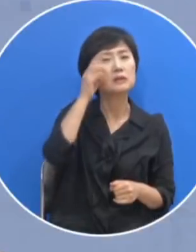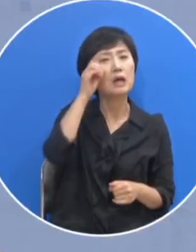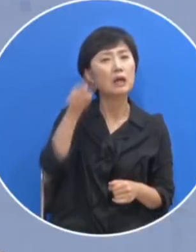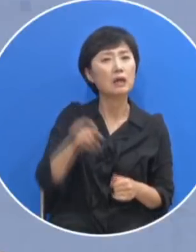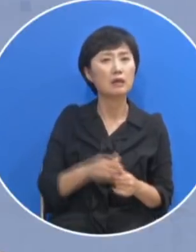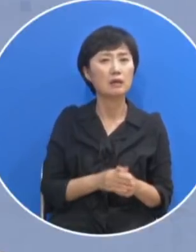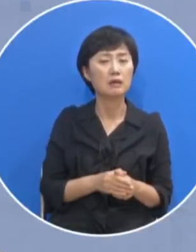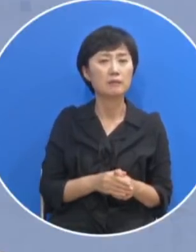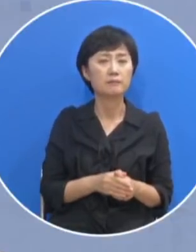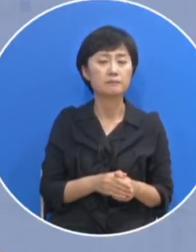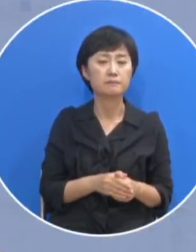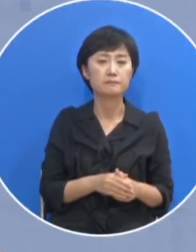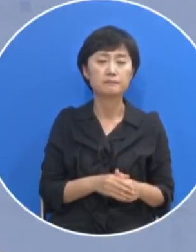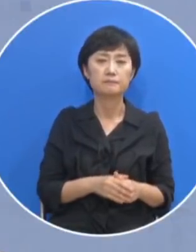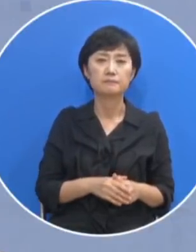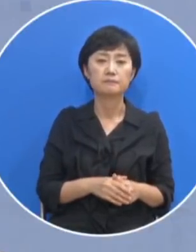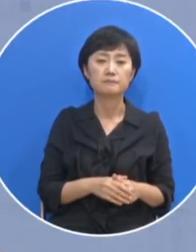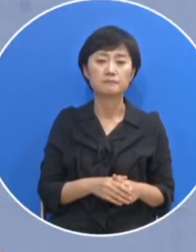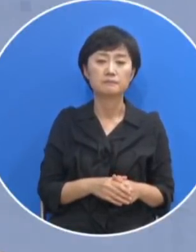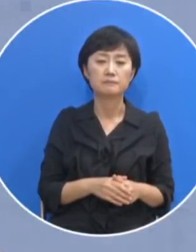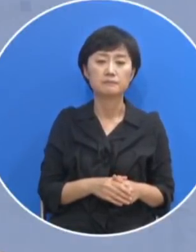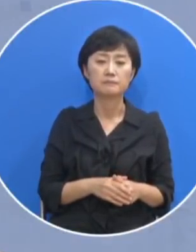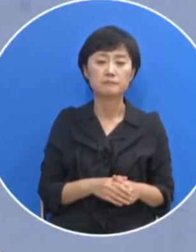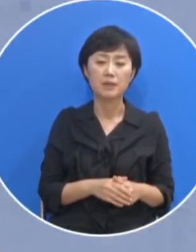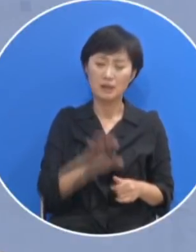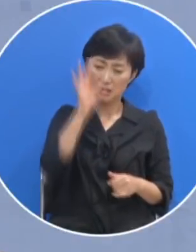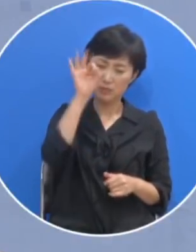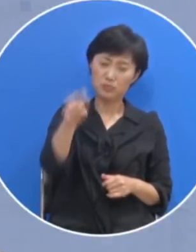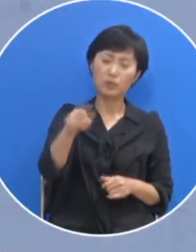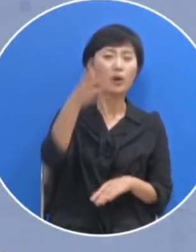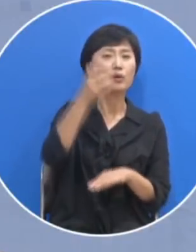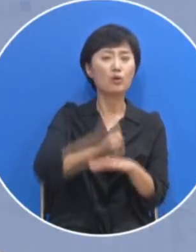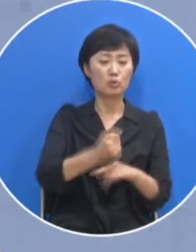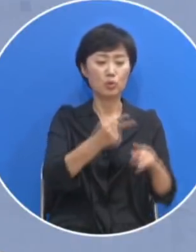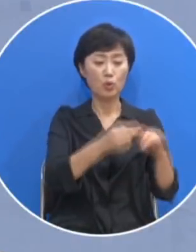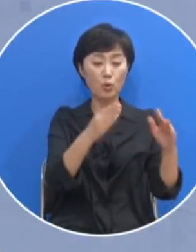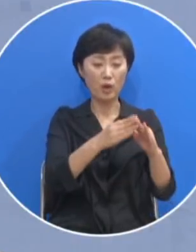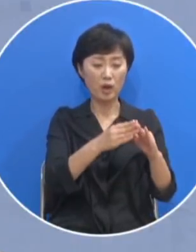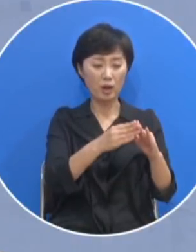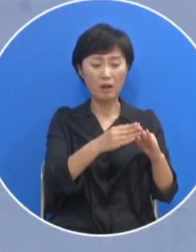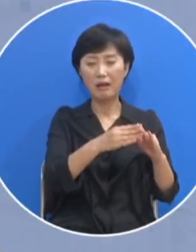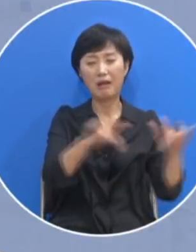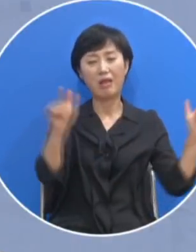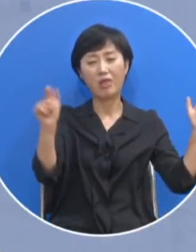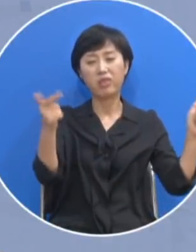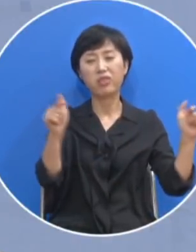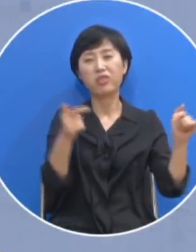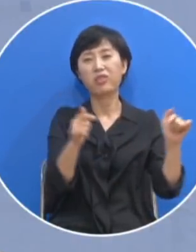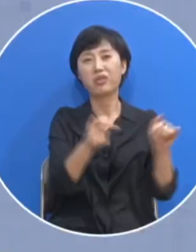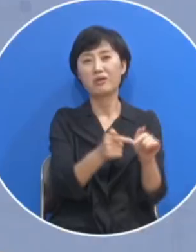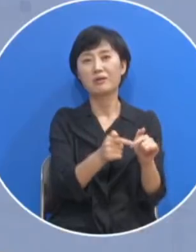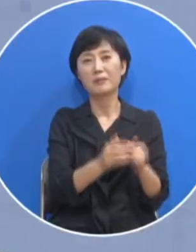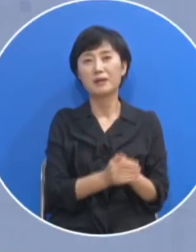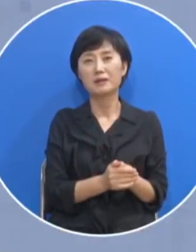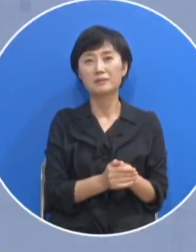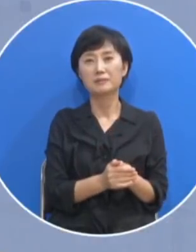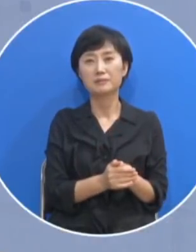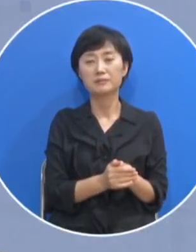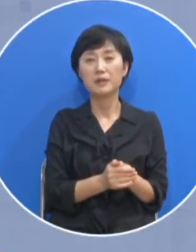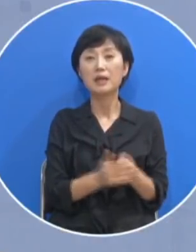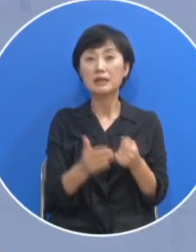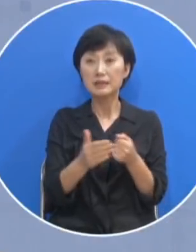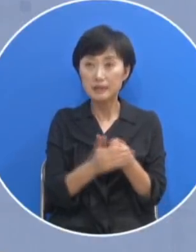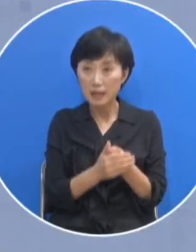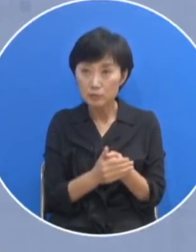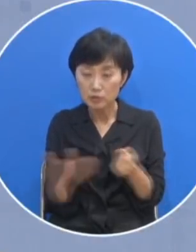속 앞이 보트 왜냐 안텍 이 그러니 와토 말할 필요 없습니다 필로우 보유 서티 뿐이네 그래서 처음 종적으로 들어가려고